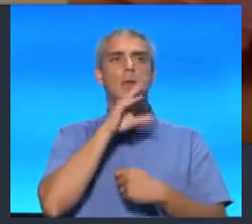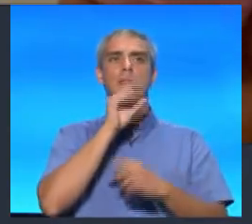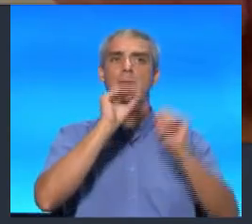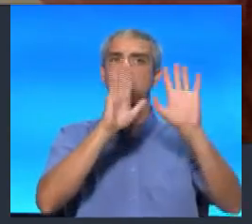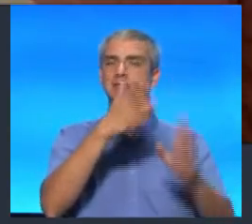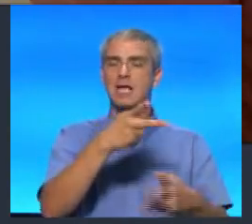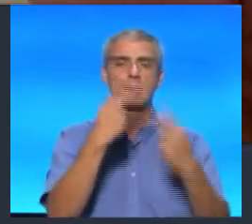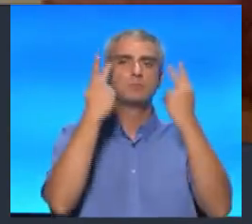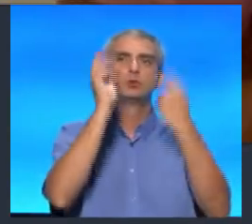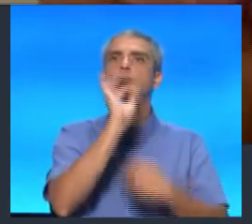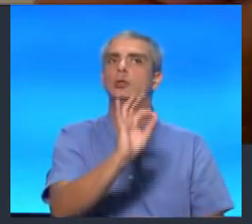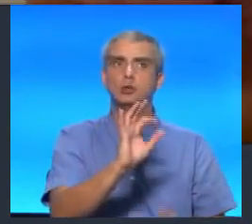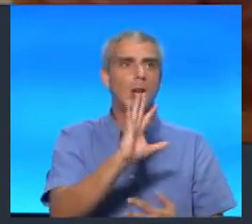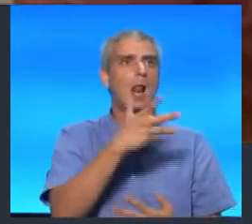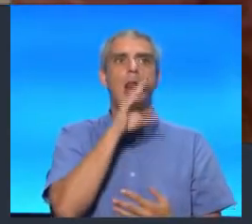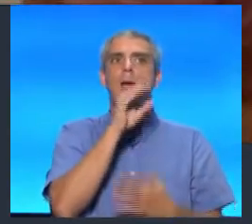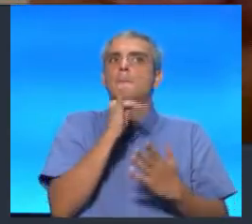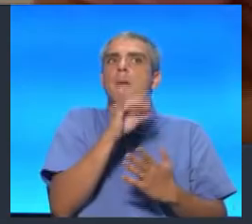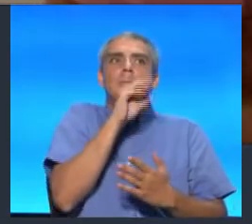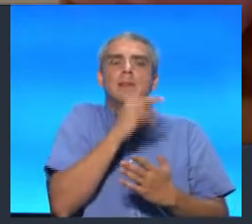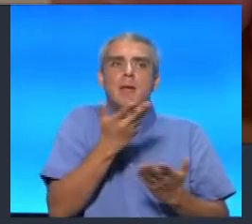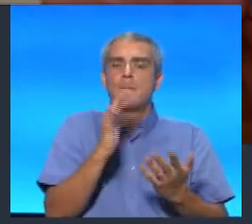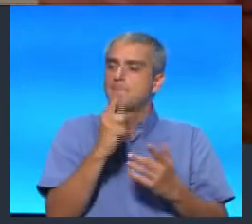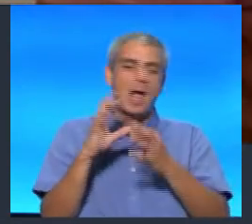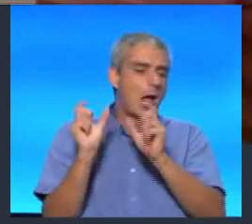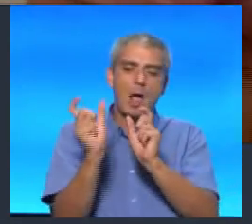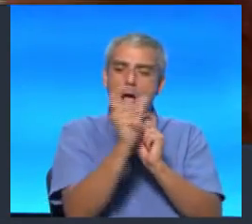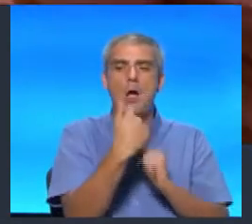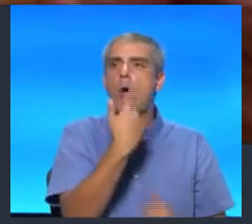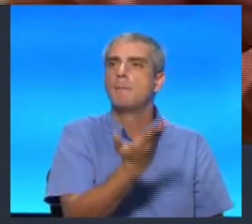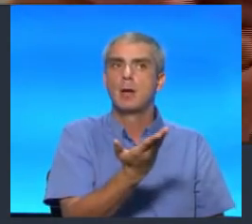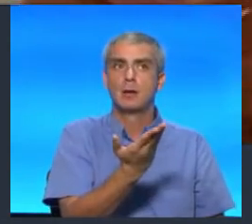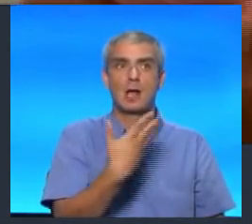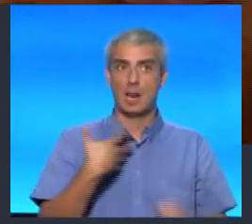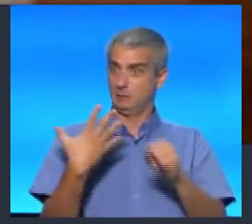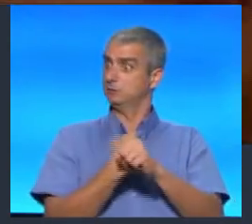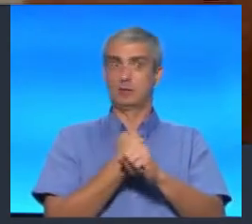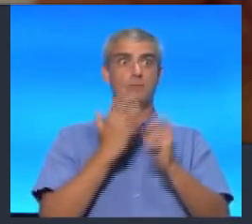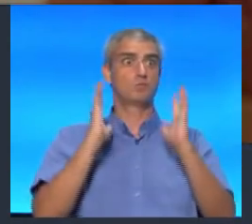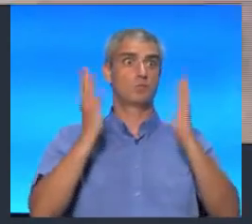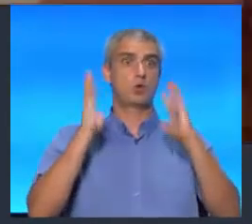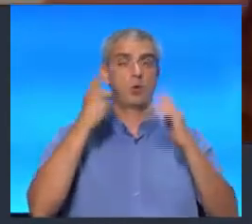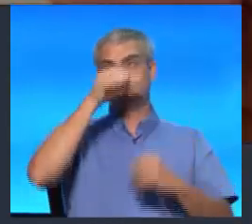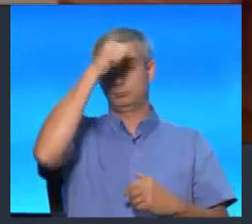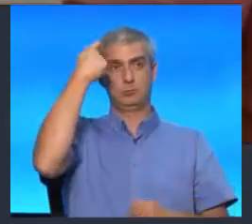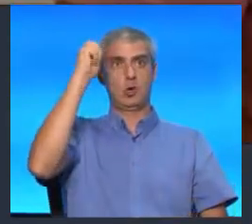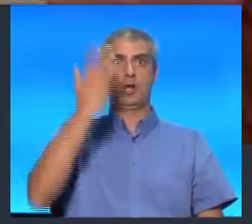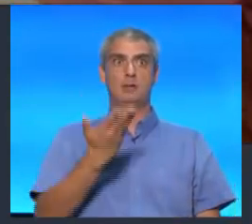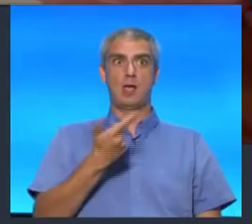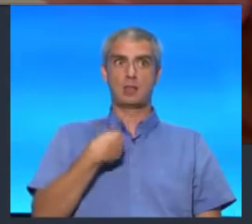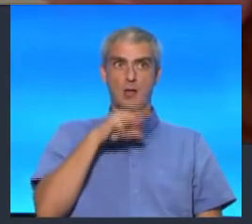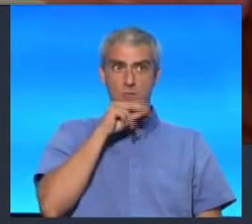על המשמעויות שלו, על מה הוא מדבר, על מה הוא מדבר, מה הסצנות אומרות, על הזכייה המאוד יוקרתית הזאת, אנחנו